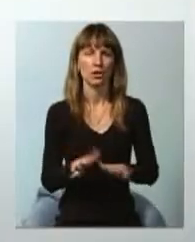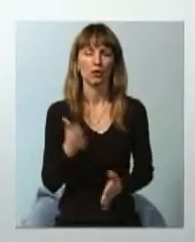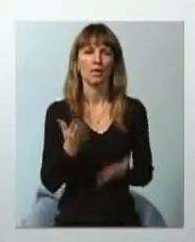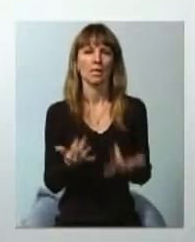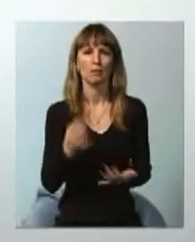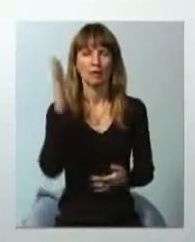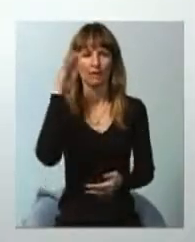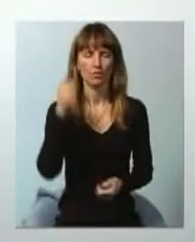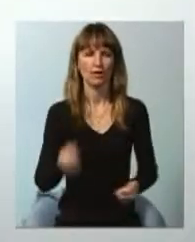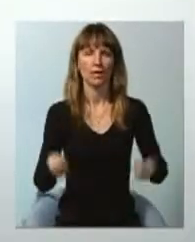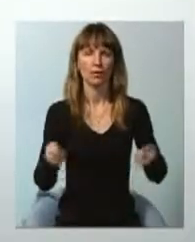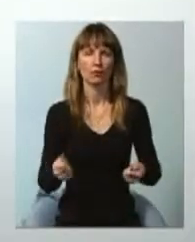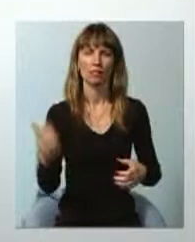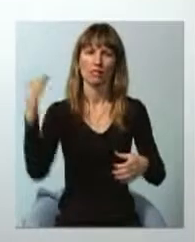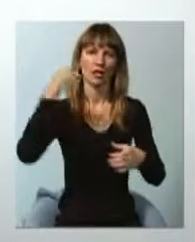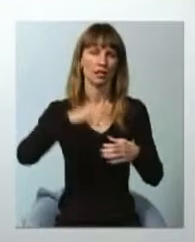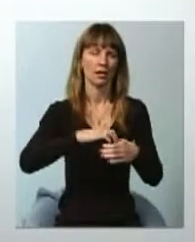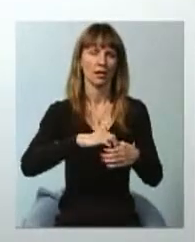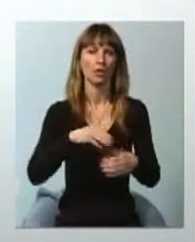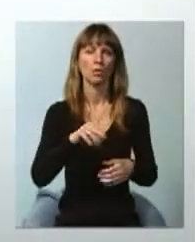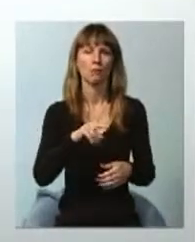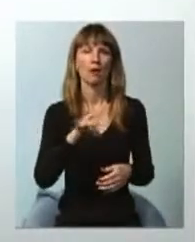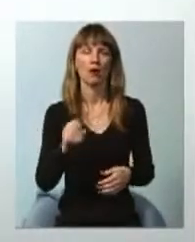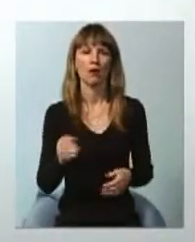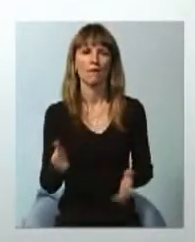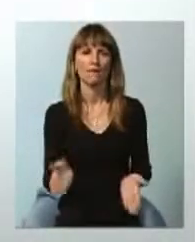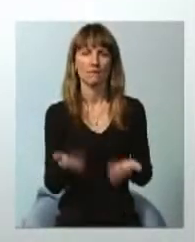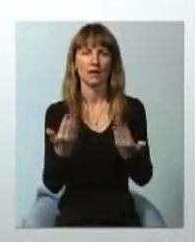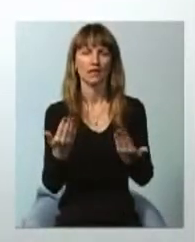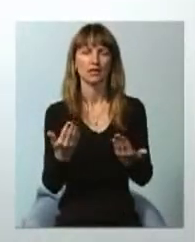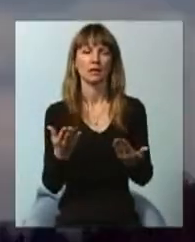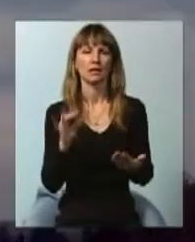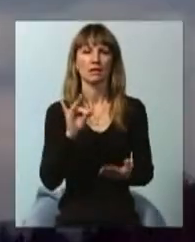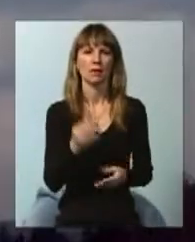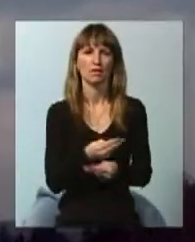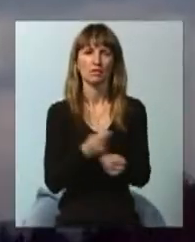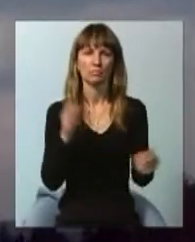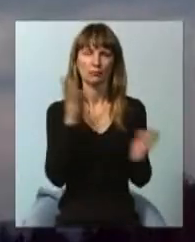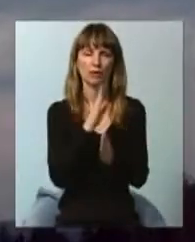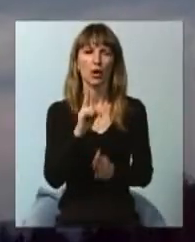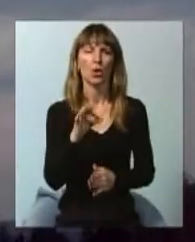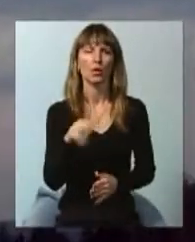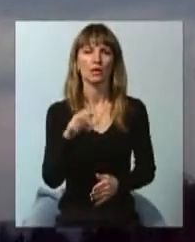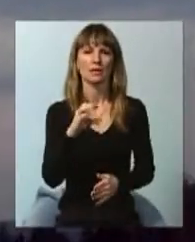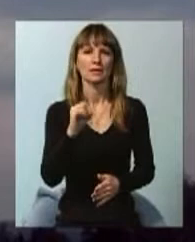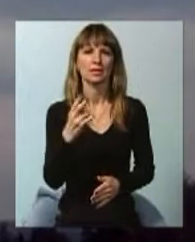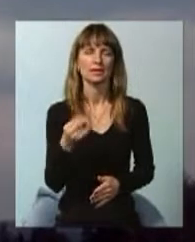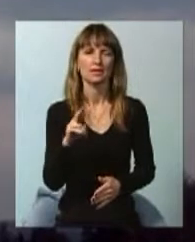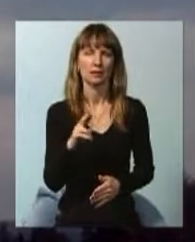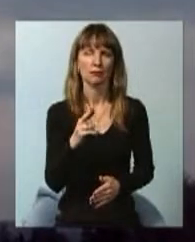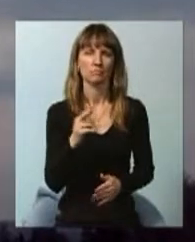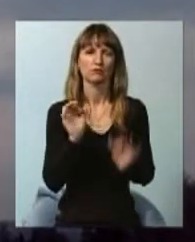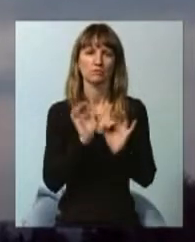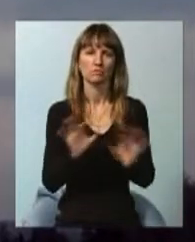киплячу воду у кастрюлі не накрити кришкою, то пара вивітриться та розчиниться у повітрі. Саме конденсацією, наприклад,